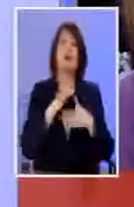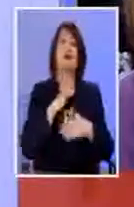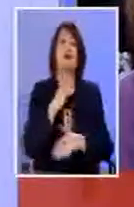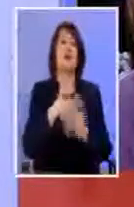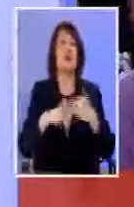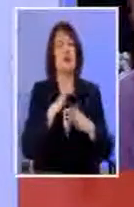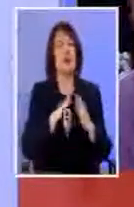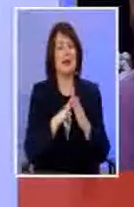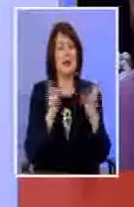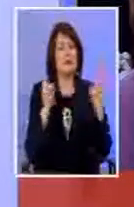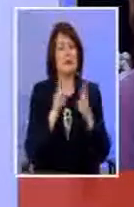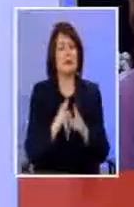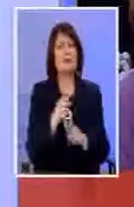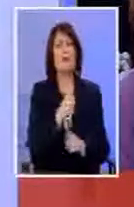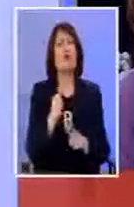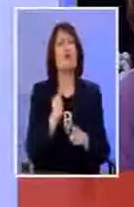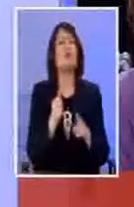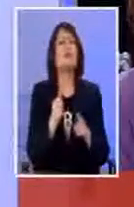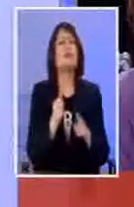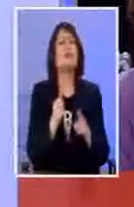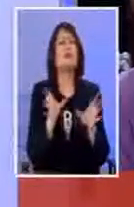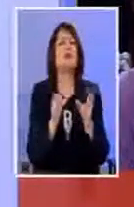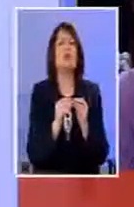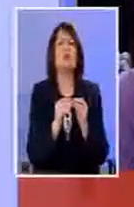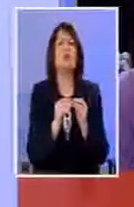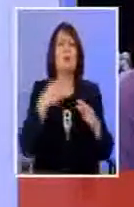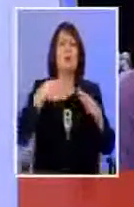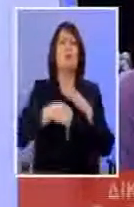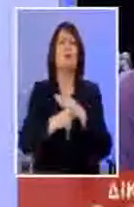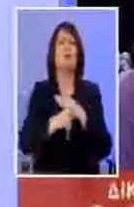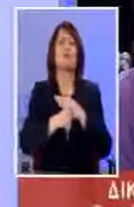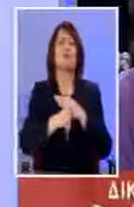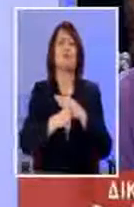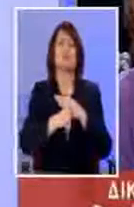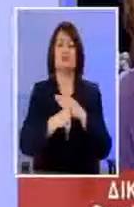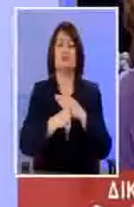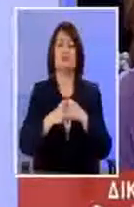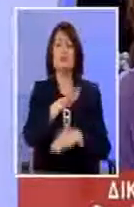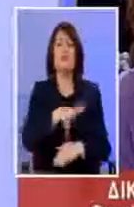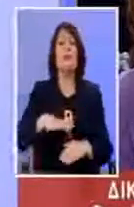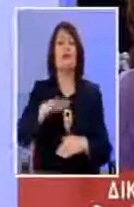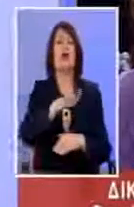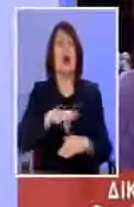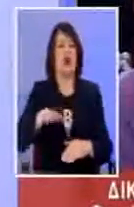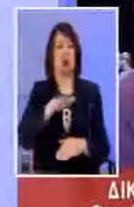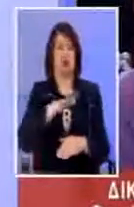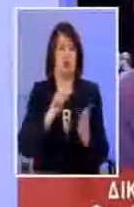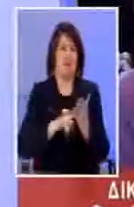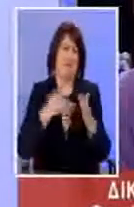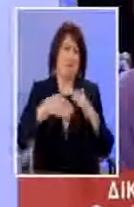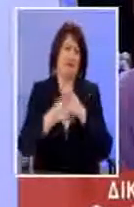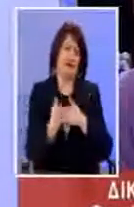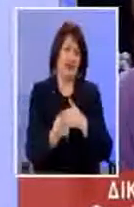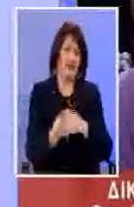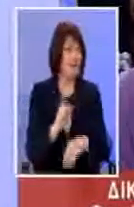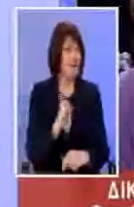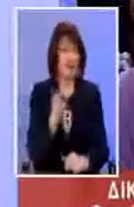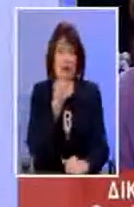αναπηρία περιορίζεται μόνο στην προσβασιμότητα του δομημένου περιβάλλοντος. Έχουν